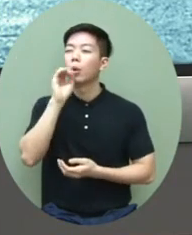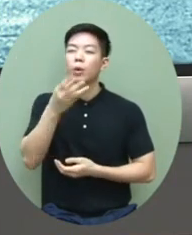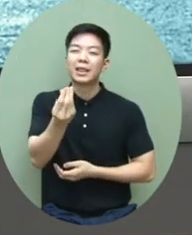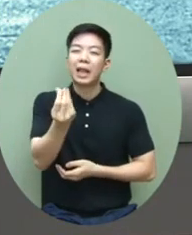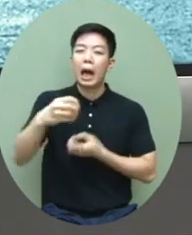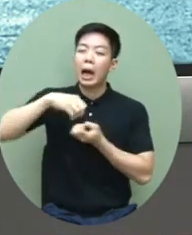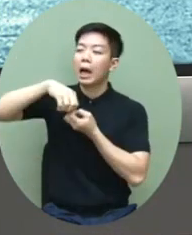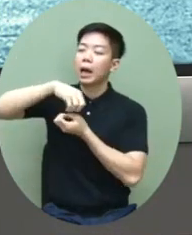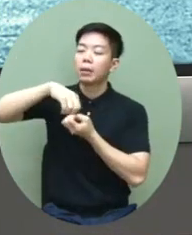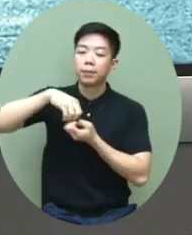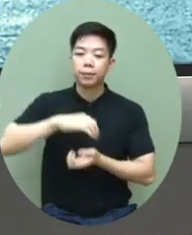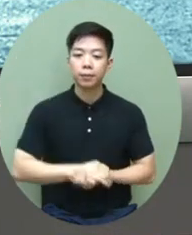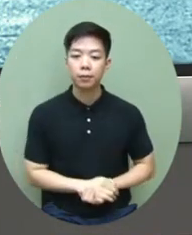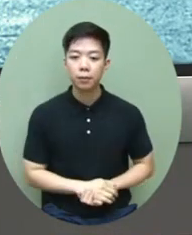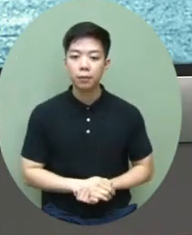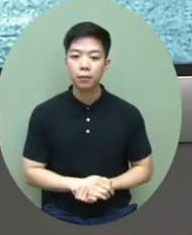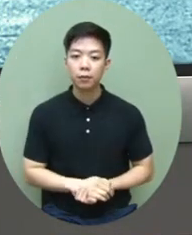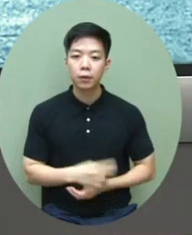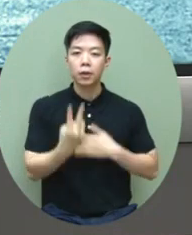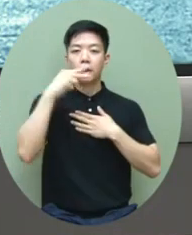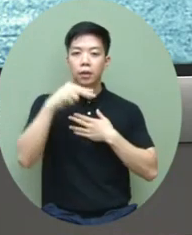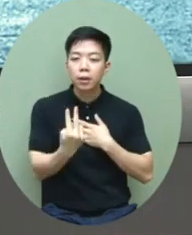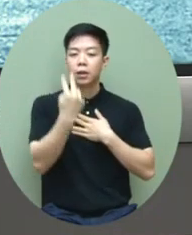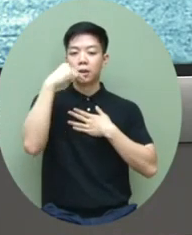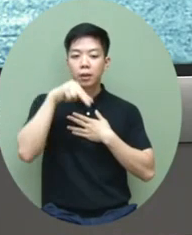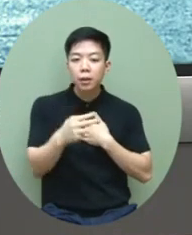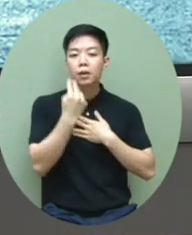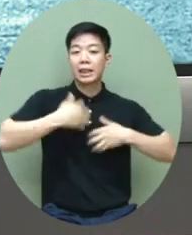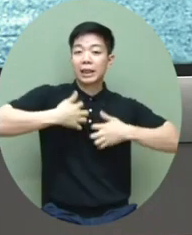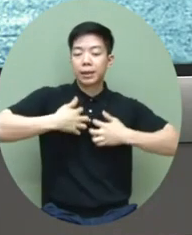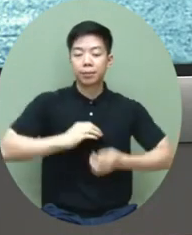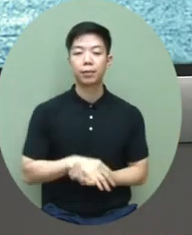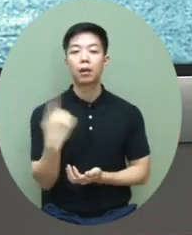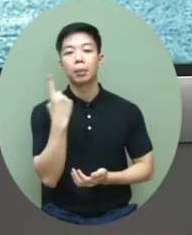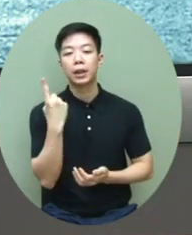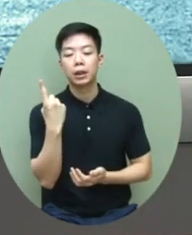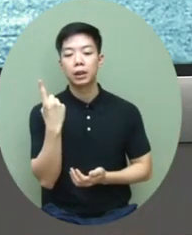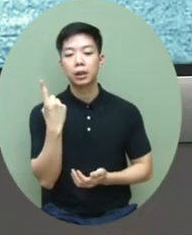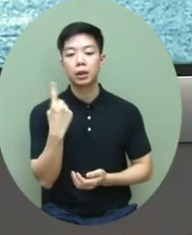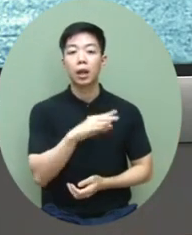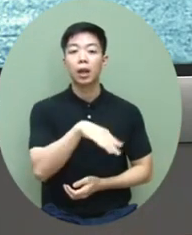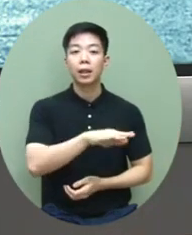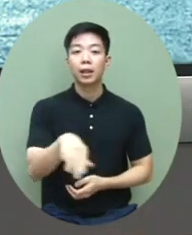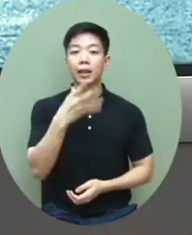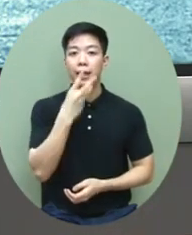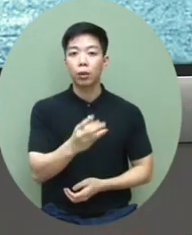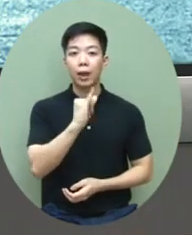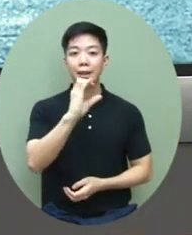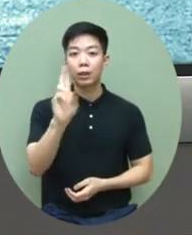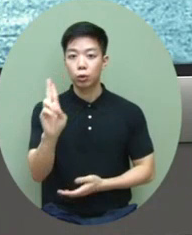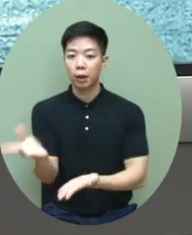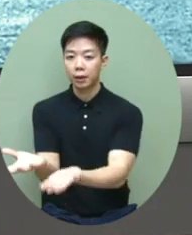到佢嗰個好快咧呼吸，咁我哋就立即收咗佢入去我哋兒童嘅深切治療部啦，俾藥佢